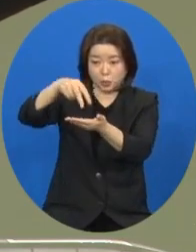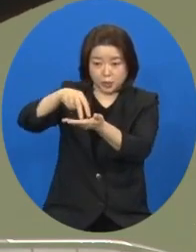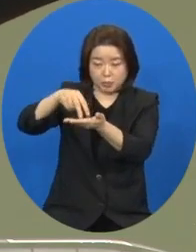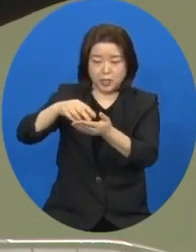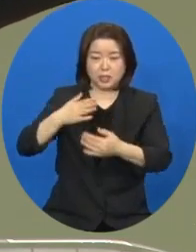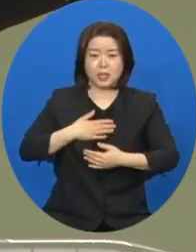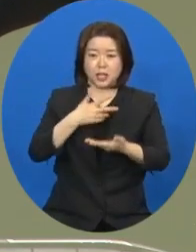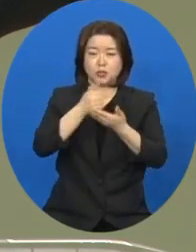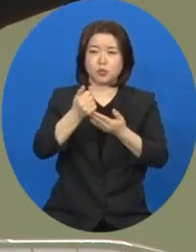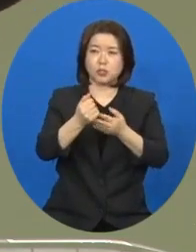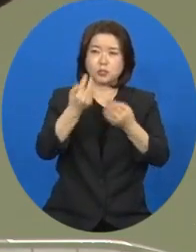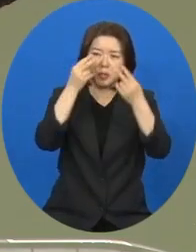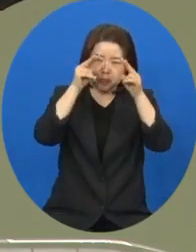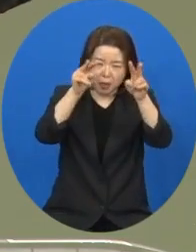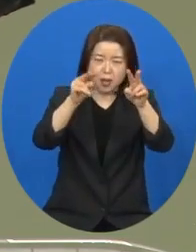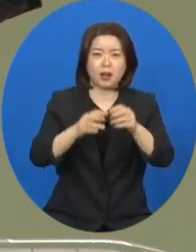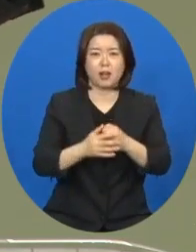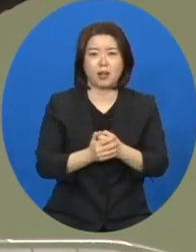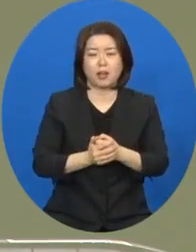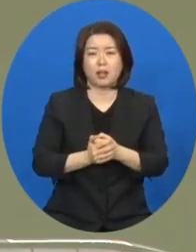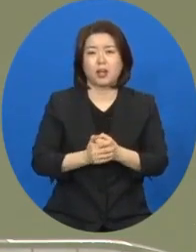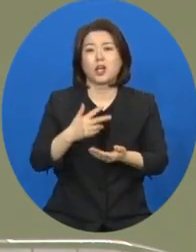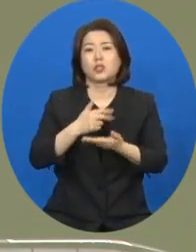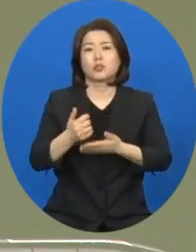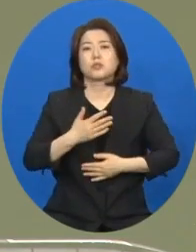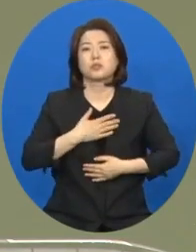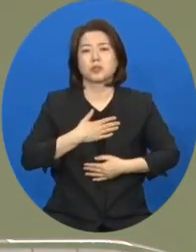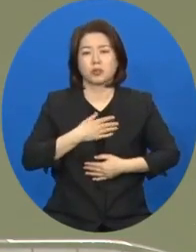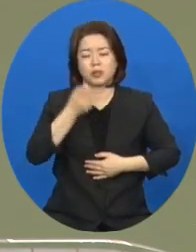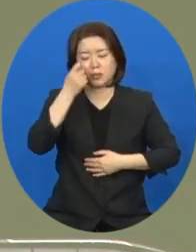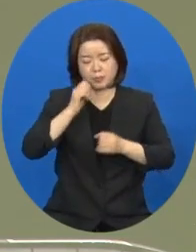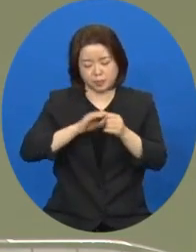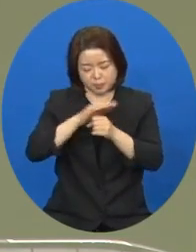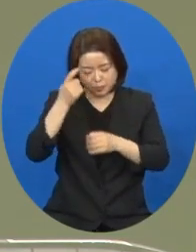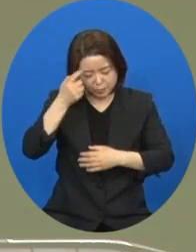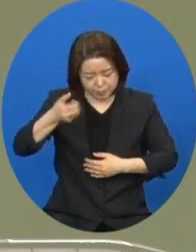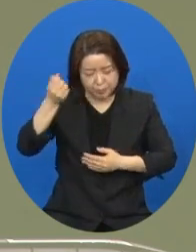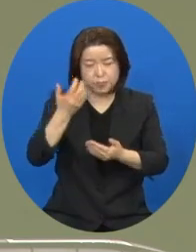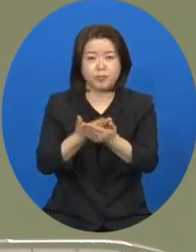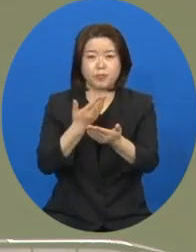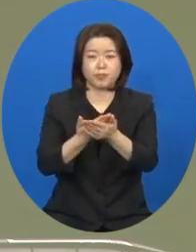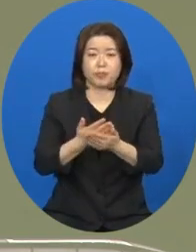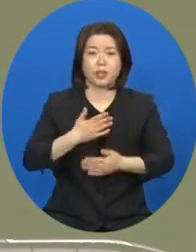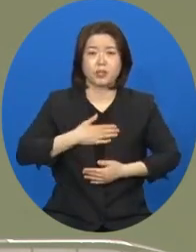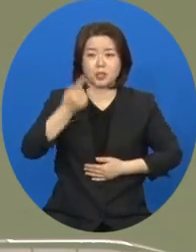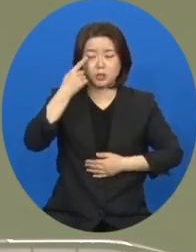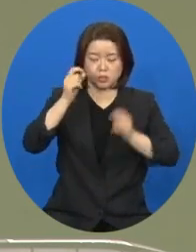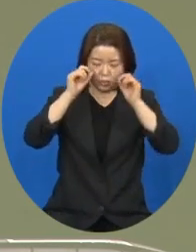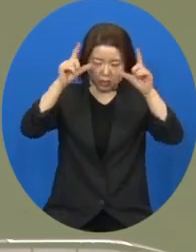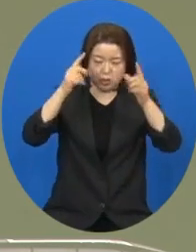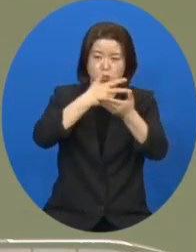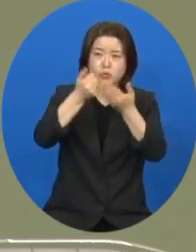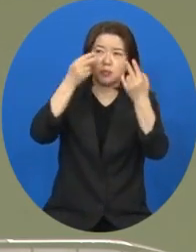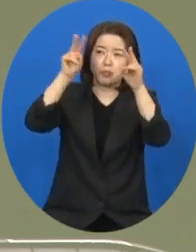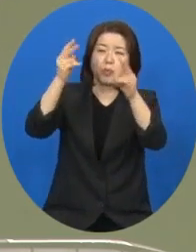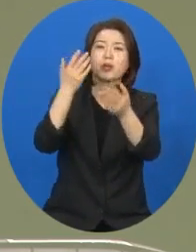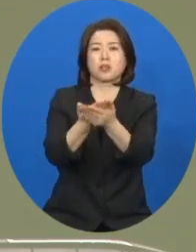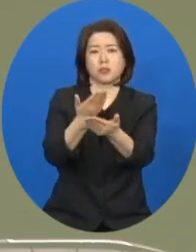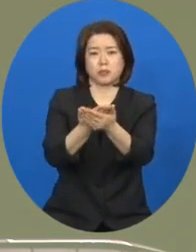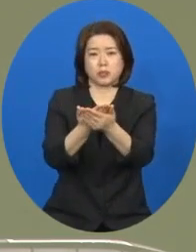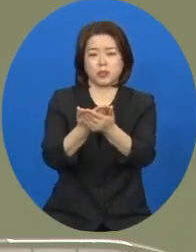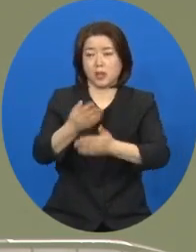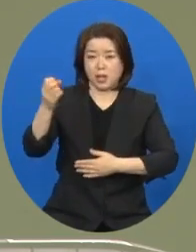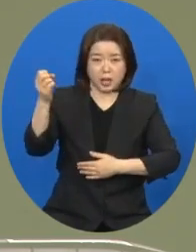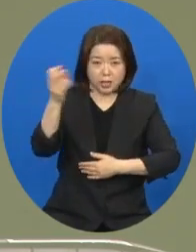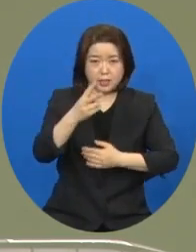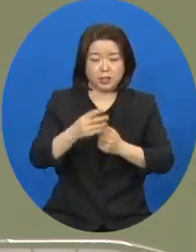주님을 바라봅니다. 주님, 저를 긍휼히 여겨주소서. 제 눈을 떠 주를 보게 하소서.